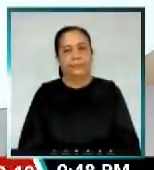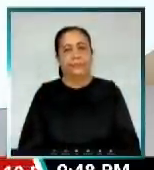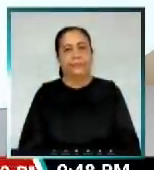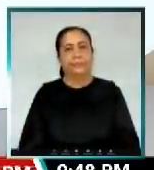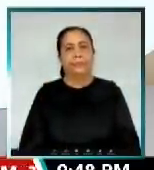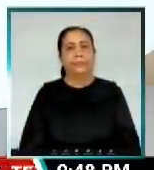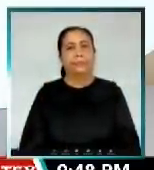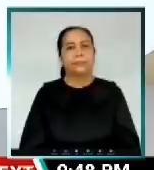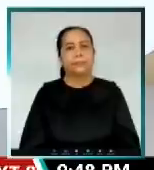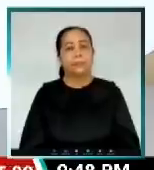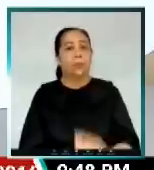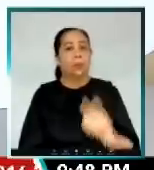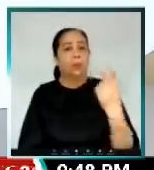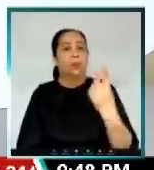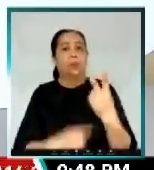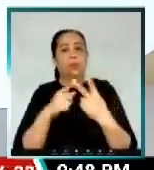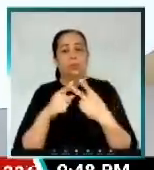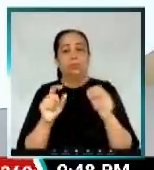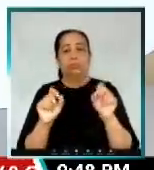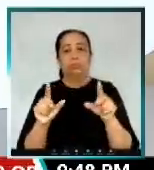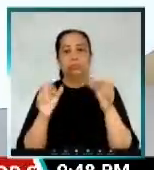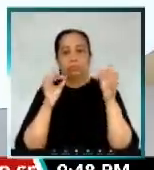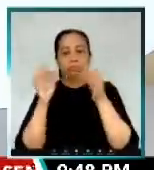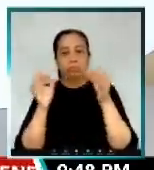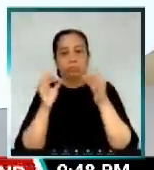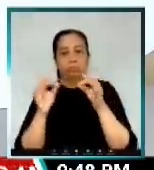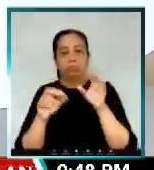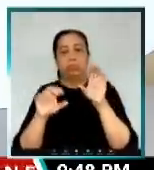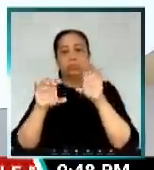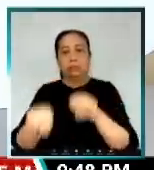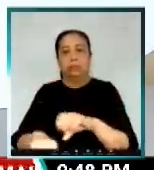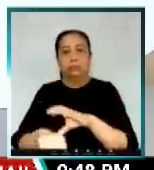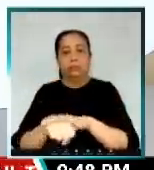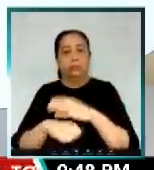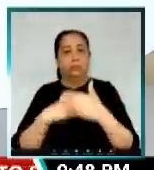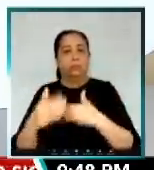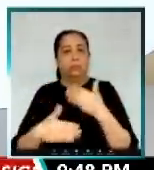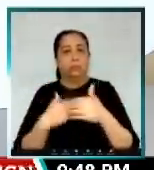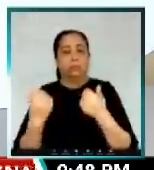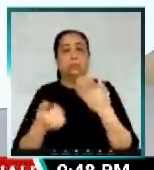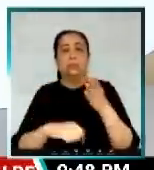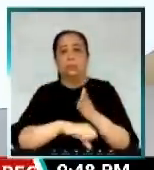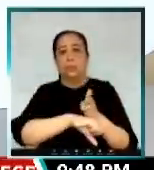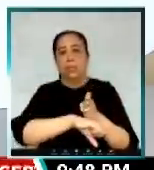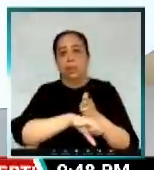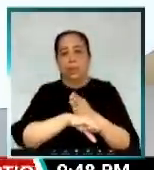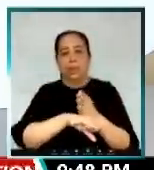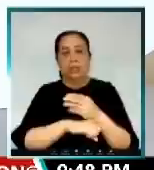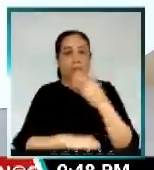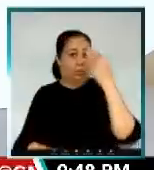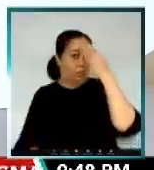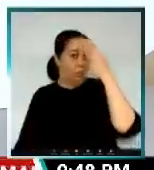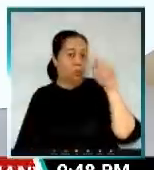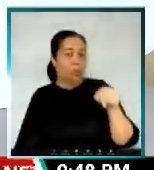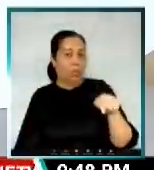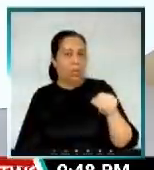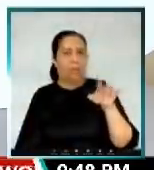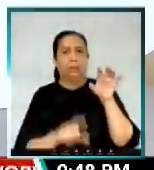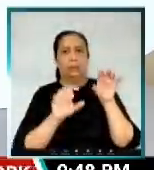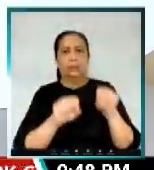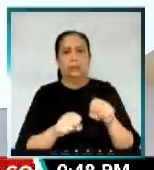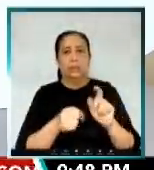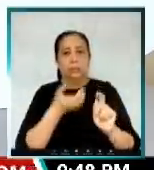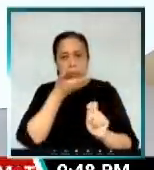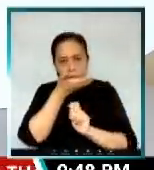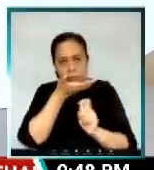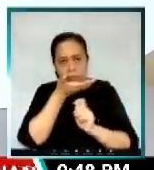Dalawa umanong tulak ng droga ang arestado sa operasyon sa Bataan. Sa Bulacan naman, naaktuhang bumabatak ng